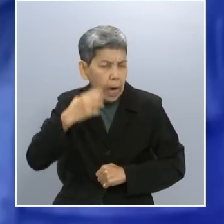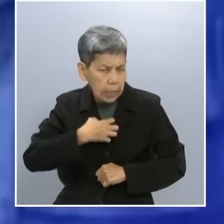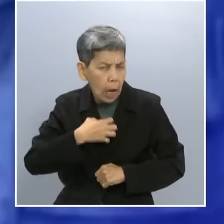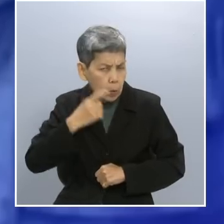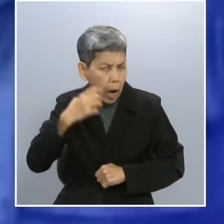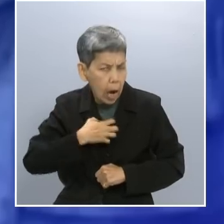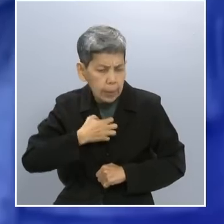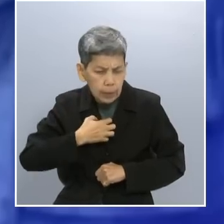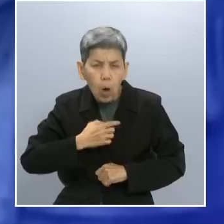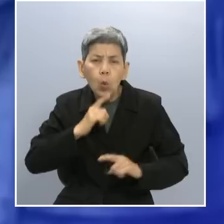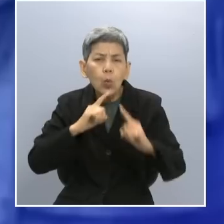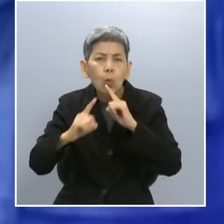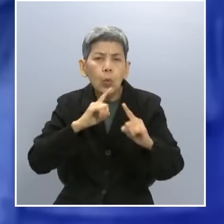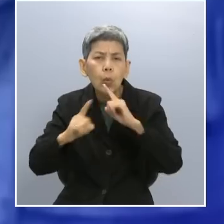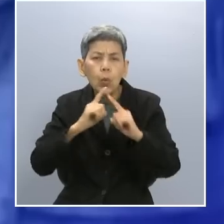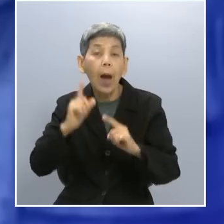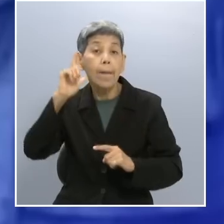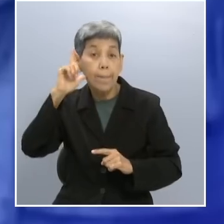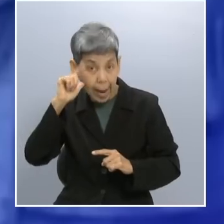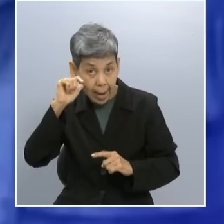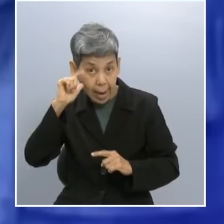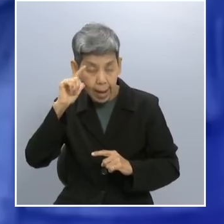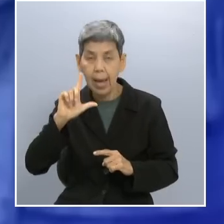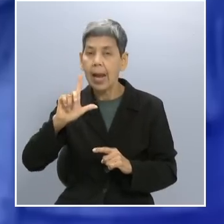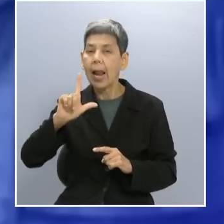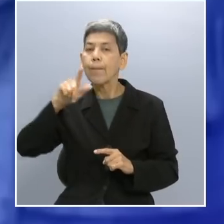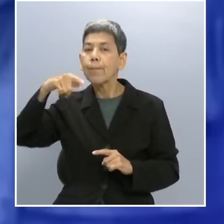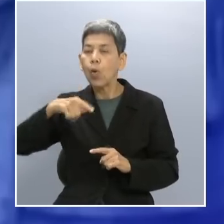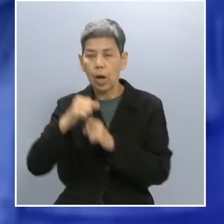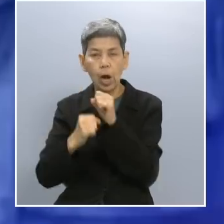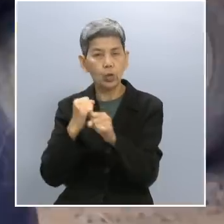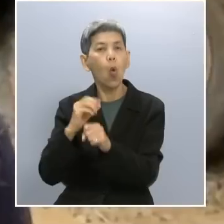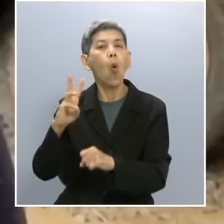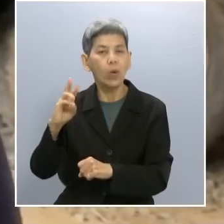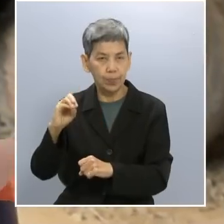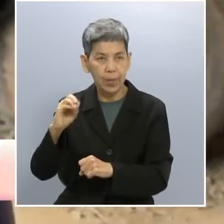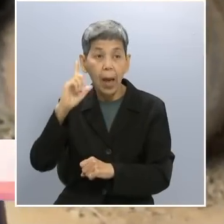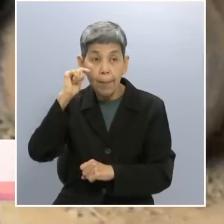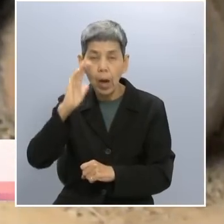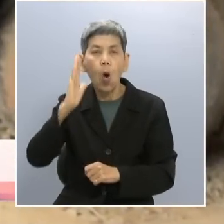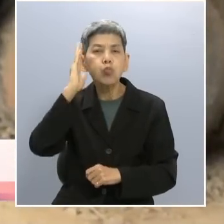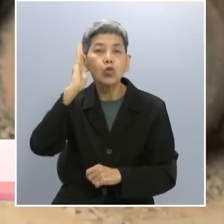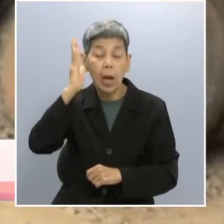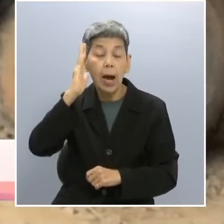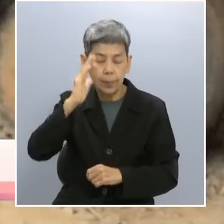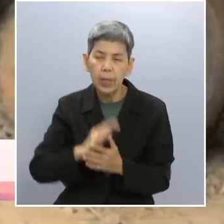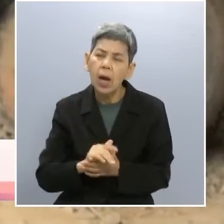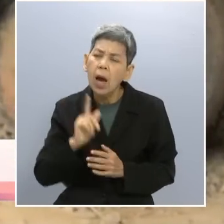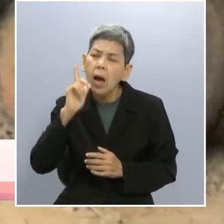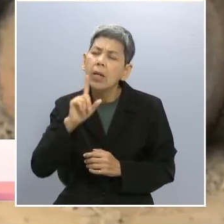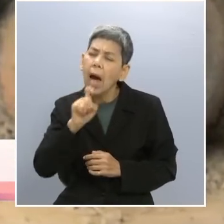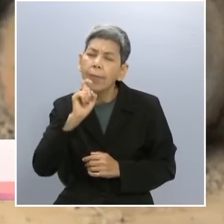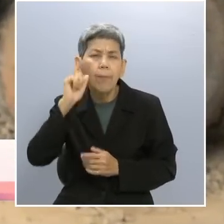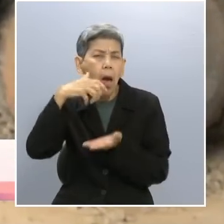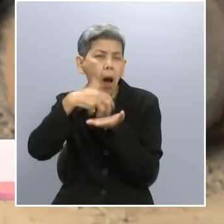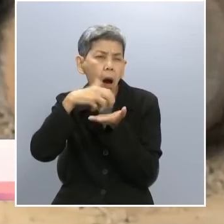ไปคุยกับทางคุณแม่ลำควรจะมารำอายุแกก็ 60ปีเป็นแม่ของจากกบนะฮะแม่เนี่ย